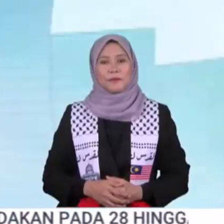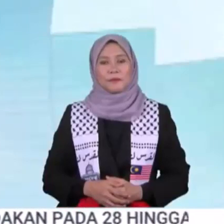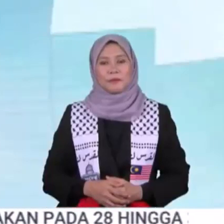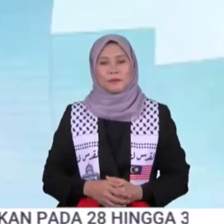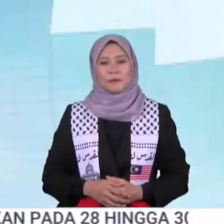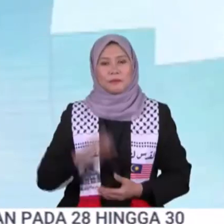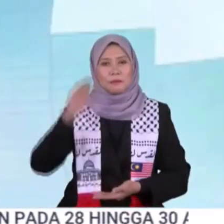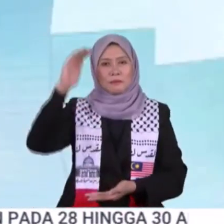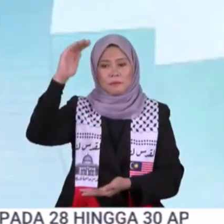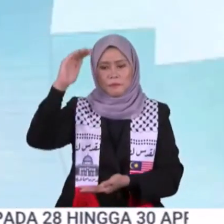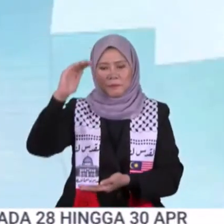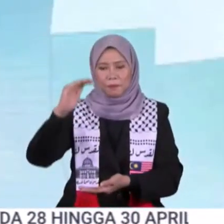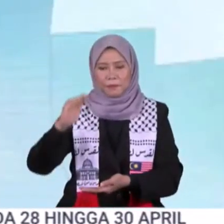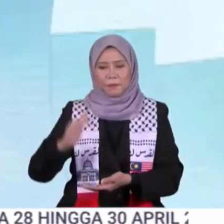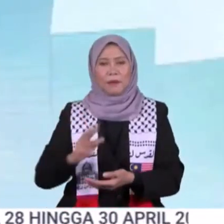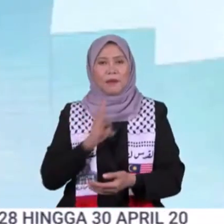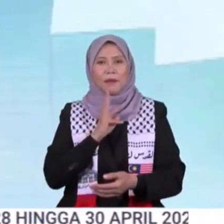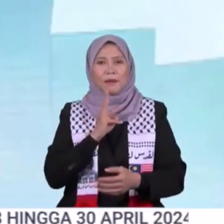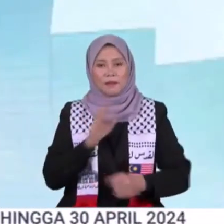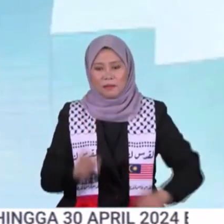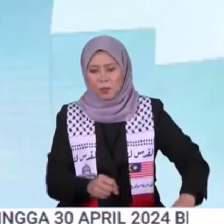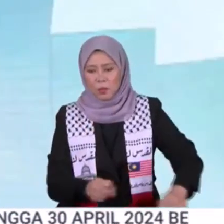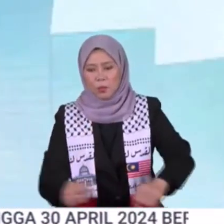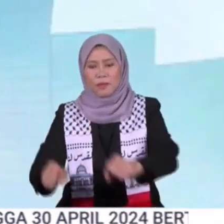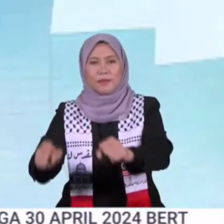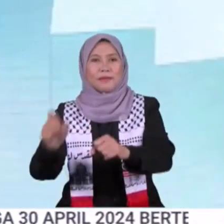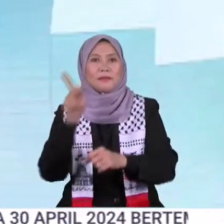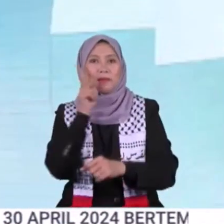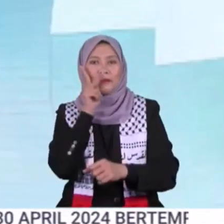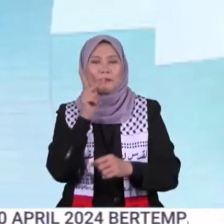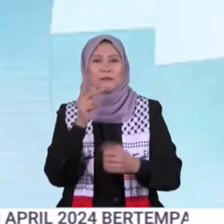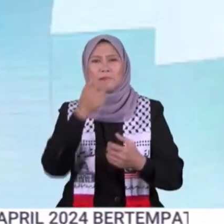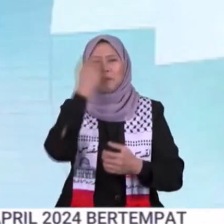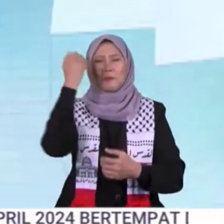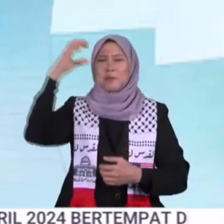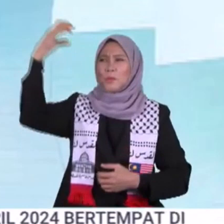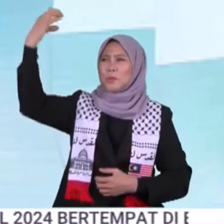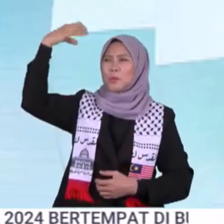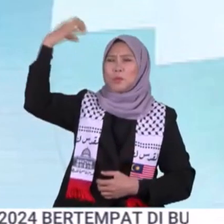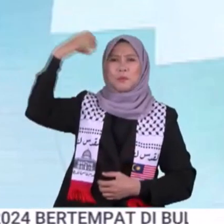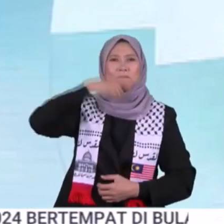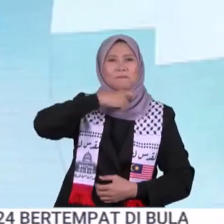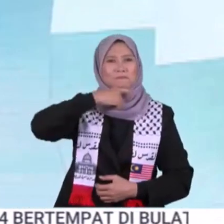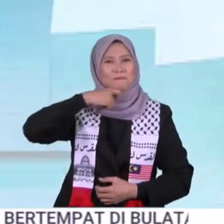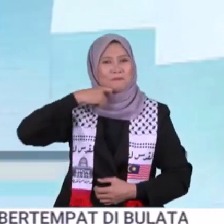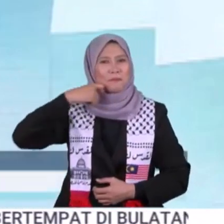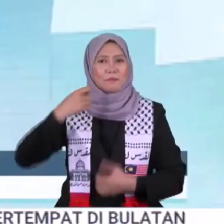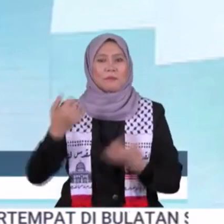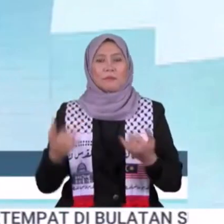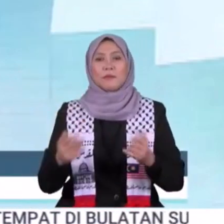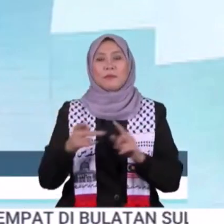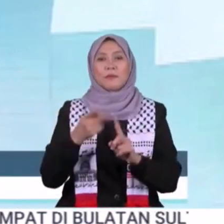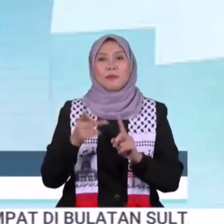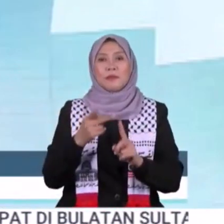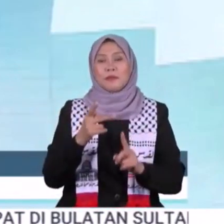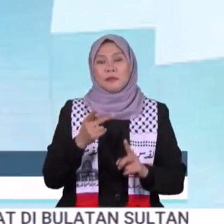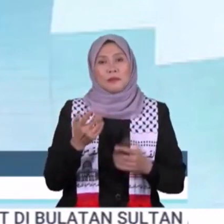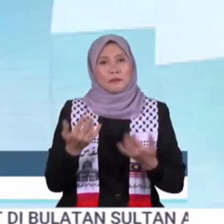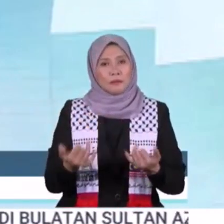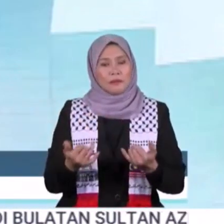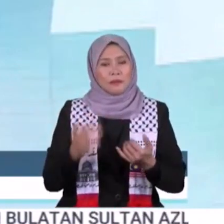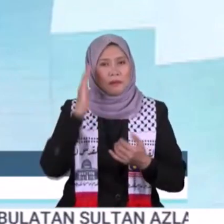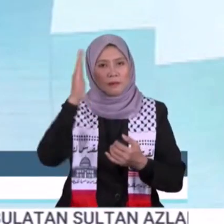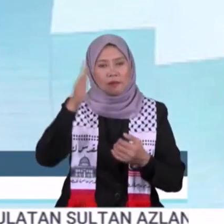Tren penurunan paras Sungai Muda Kedah disebabkan faktor kemarau berterusan. Justeru, Perbadanan Bekalan Air Pulau Pinang PBAPP